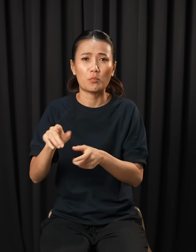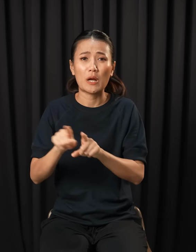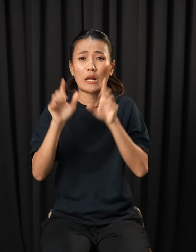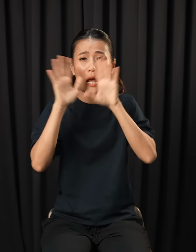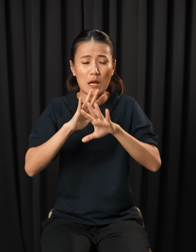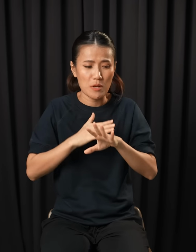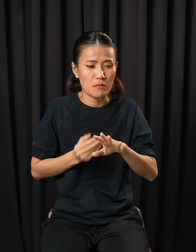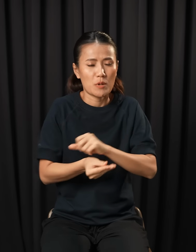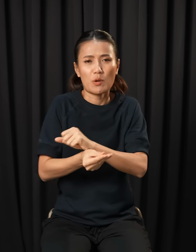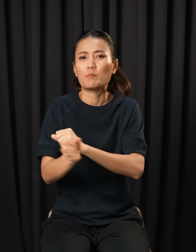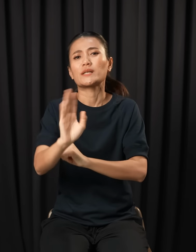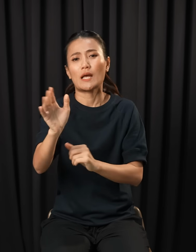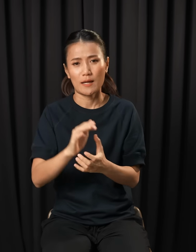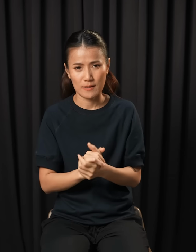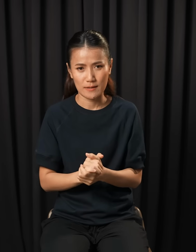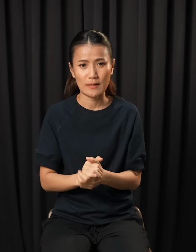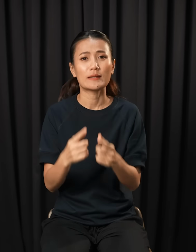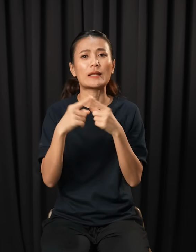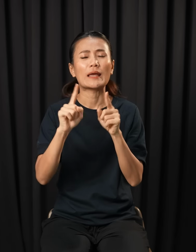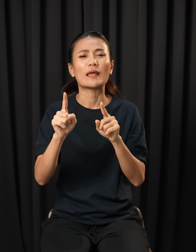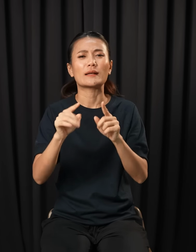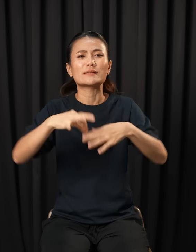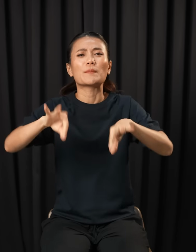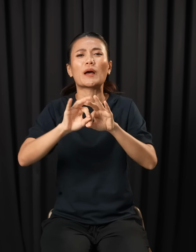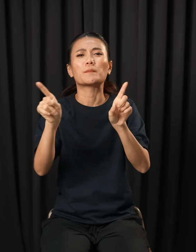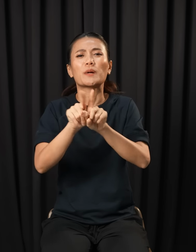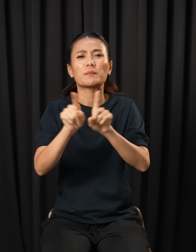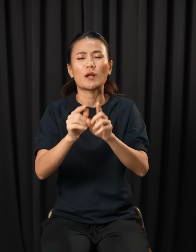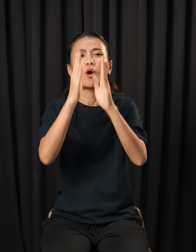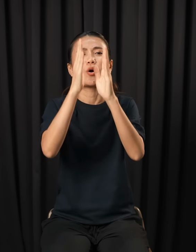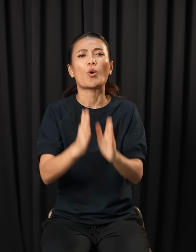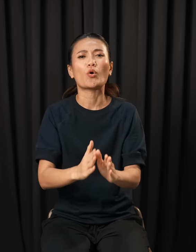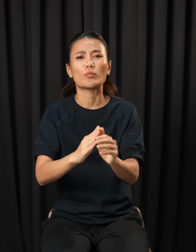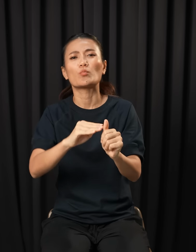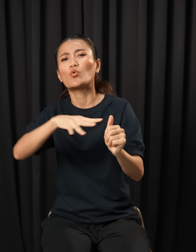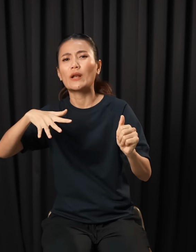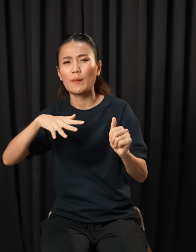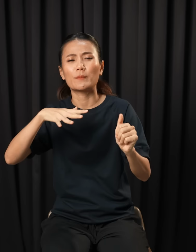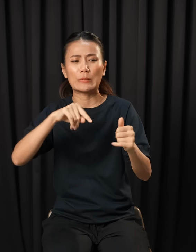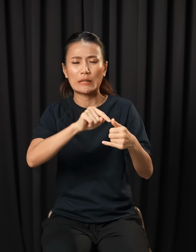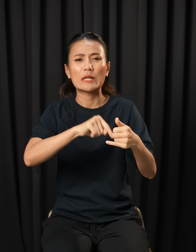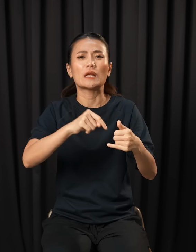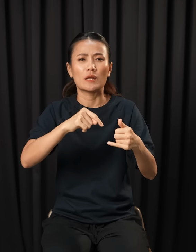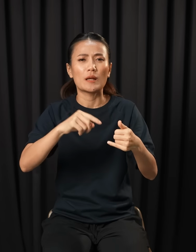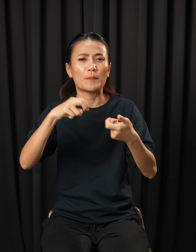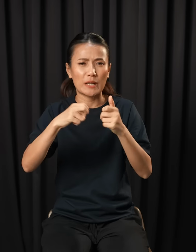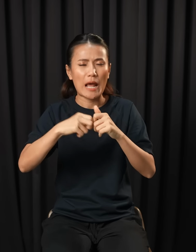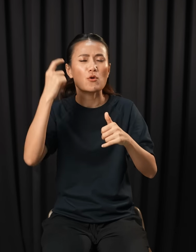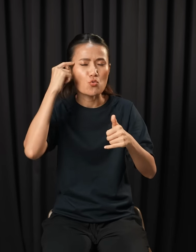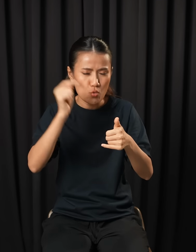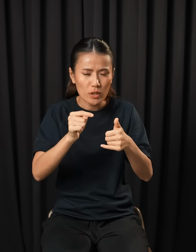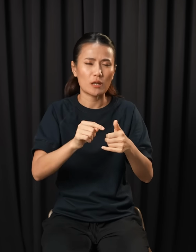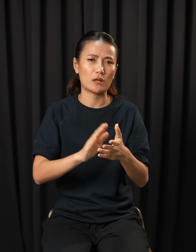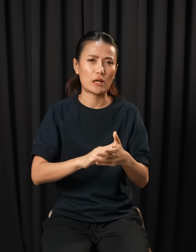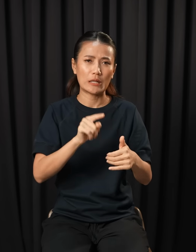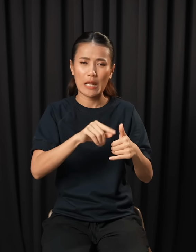ป็นบ้านใหญ่เป็นอะไรอย่างงี้ถ้าเกิดฉันพูดพวกเธอต้องโบทแบบนี้หมดนะมันไม่ได้เป็นแบบนั้นแต่อันนี้ก็คือว่าเอาประเด็นนำเอาความเดือดร้อนของประชาชนน